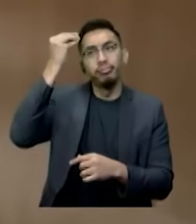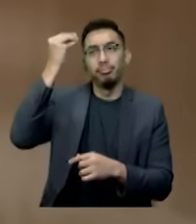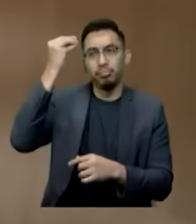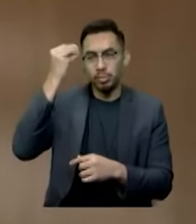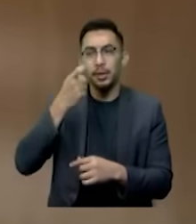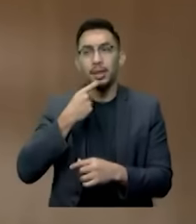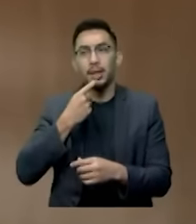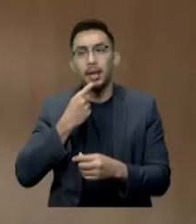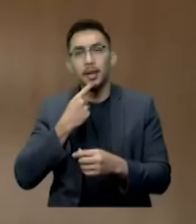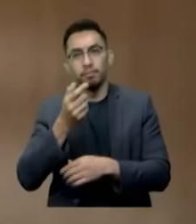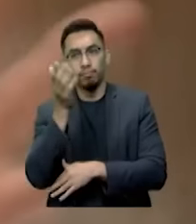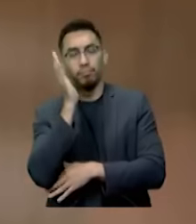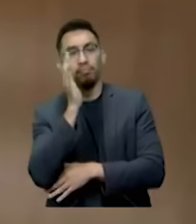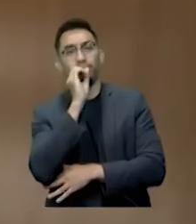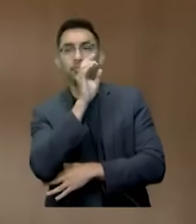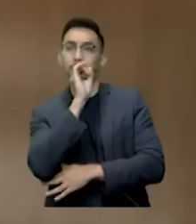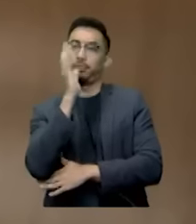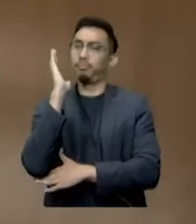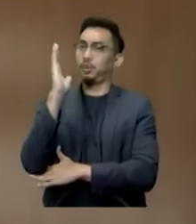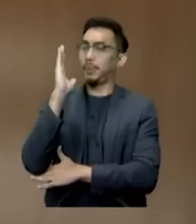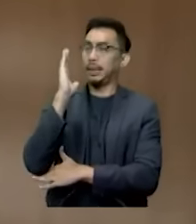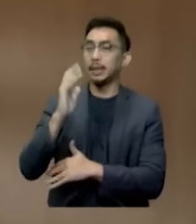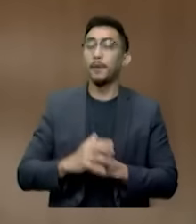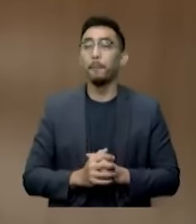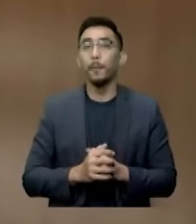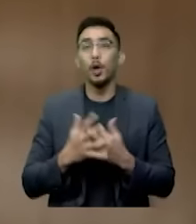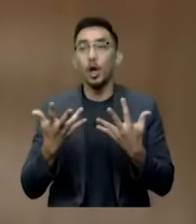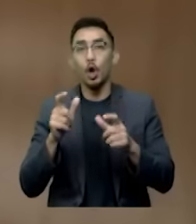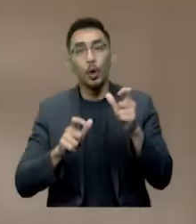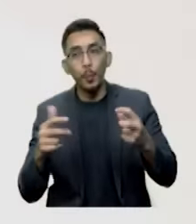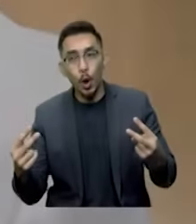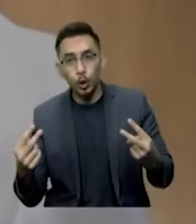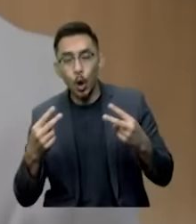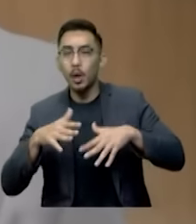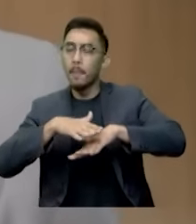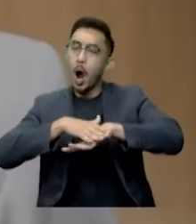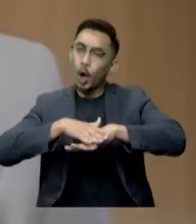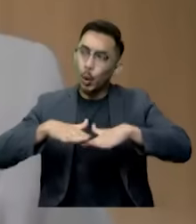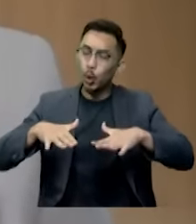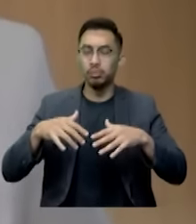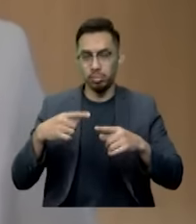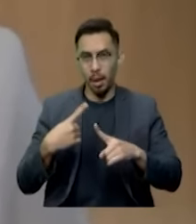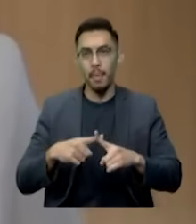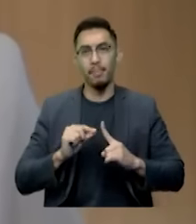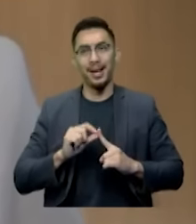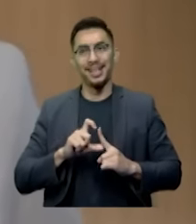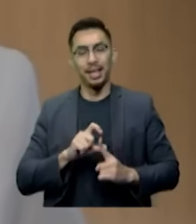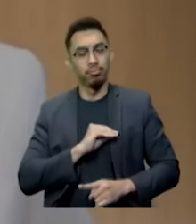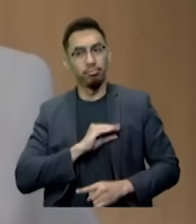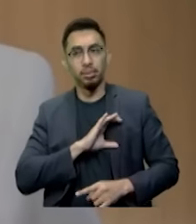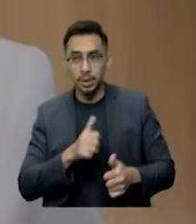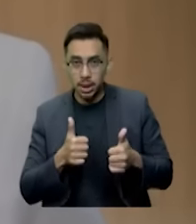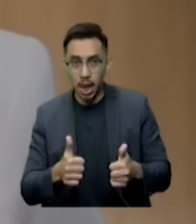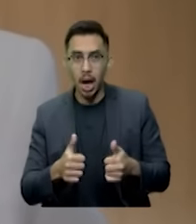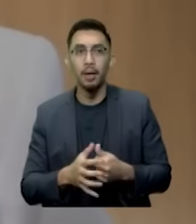speaking. Saya belajar bagaimana menguasai audiens, menguasai panggung dan lain sebagainya. komunikasi ini adalah hal yang sangat penting. Jadi